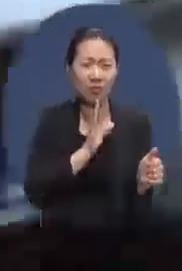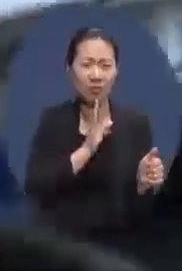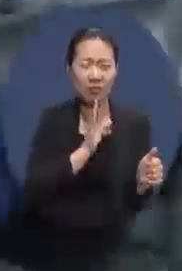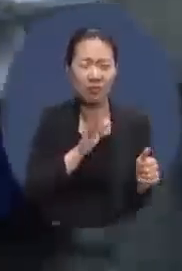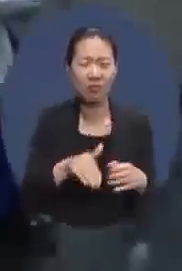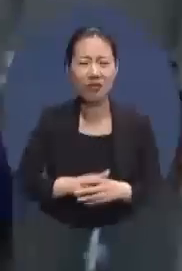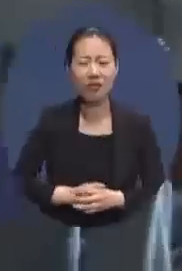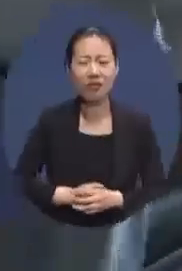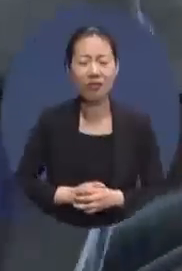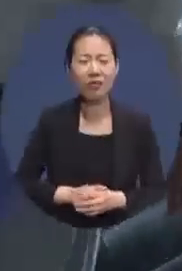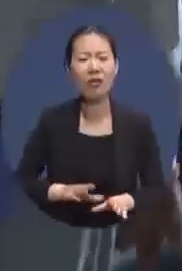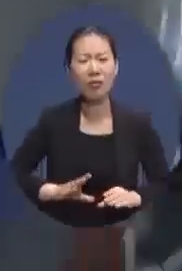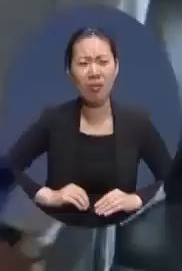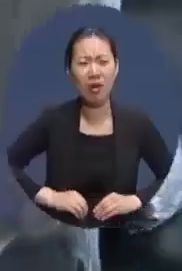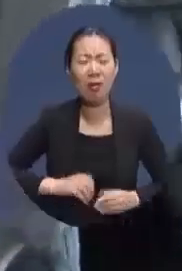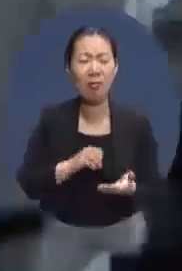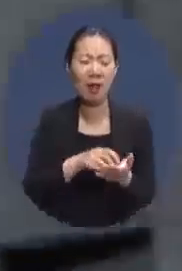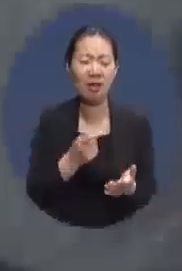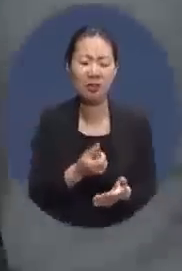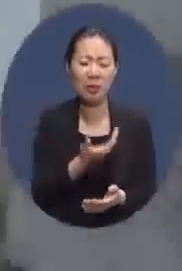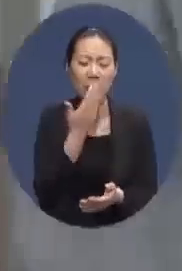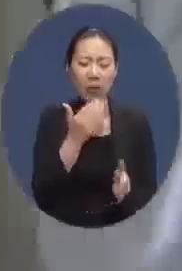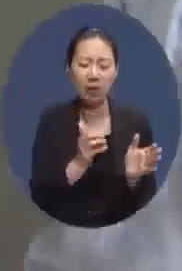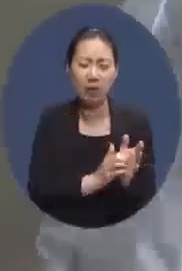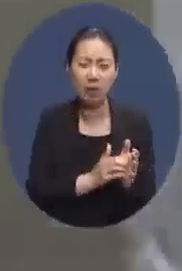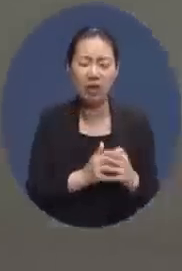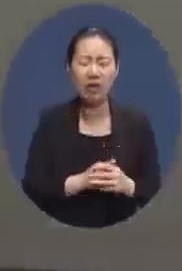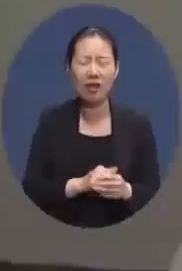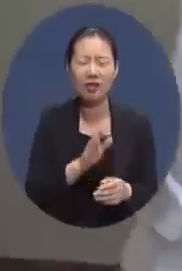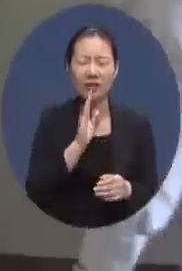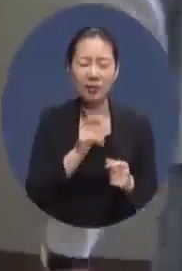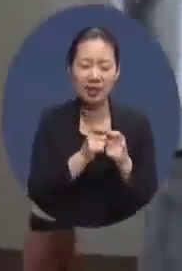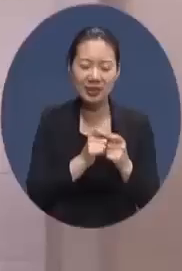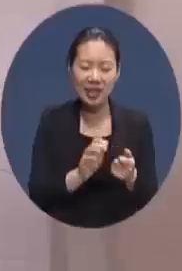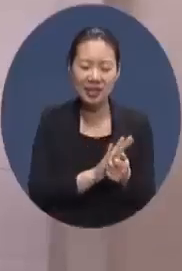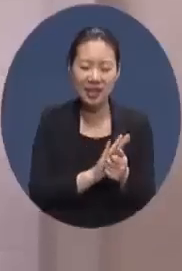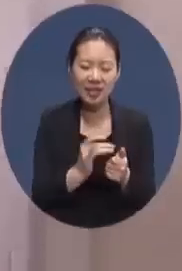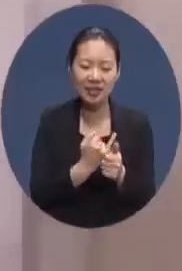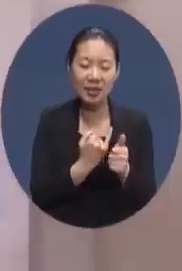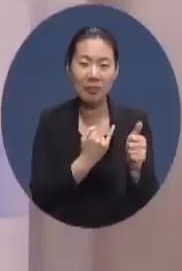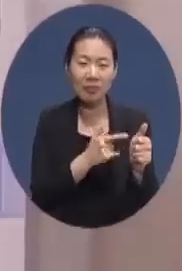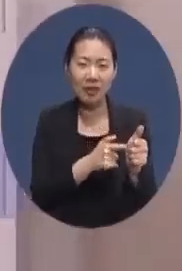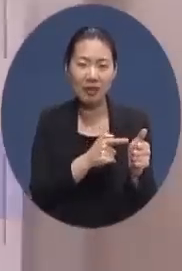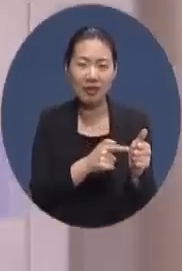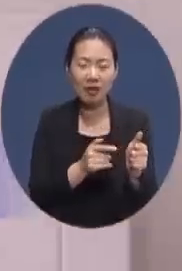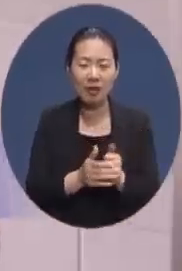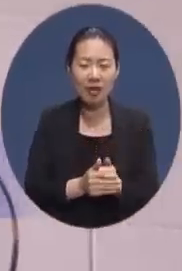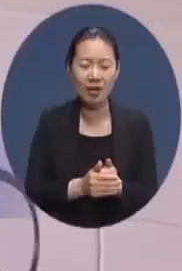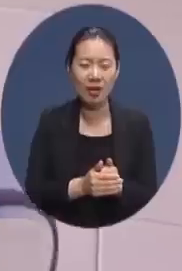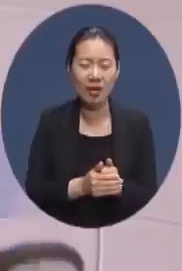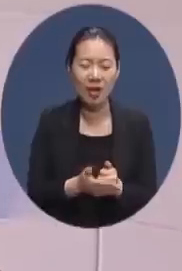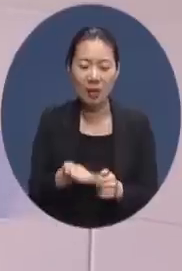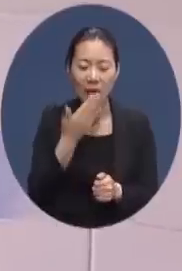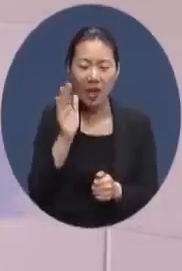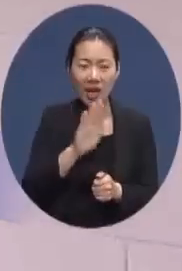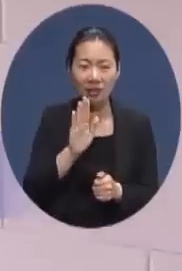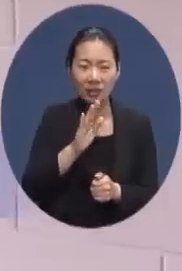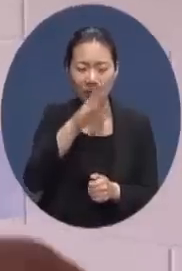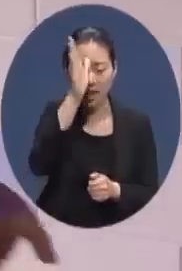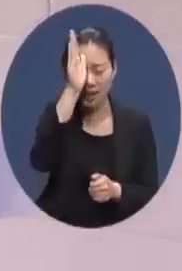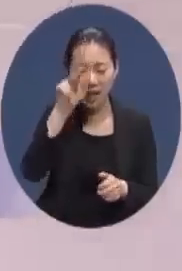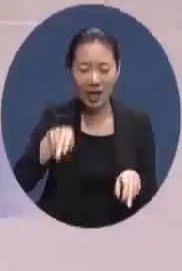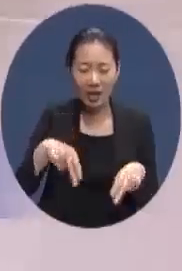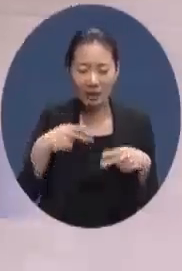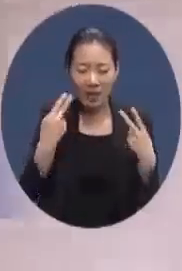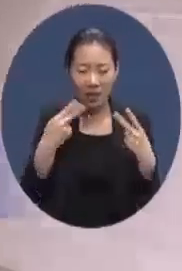배고파서 빵을 먼저 좀 먹고. 네, 한눈에 봐도 아주 자상한 남편분. 네, 밥을 안 드시고 라면을. 아, 라면이